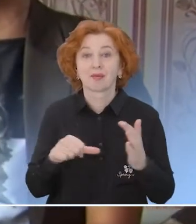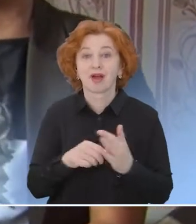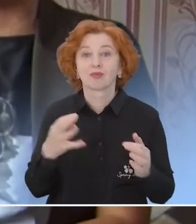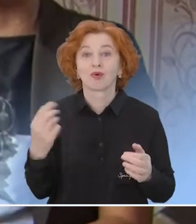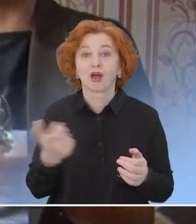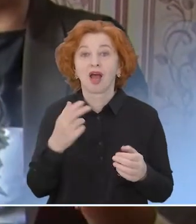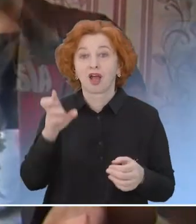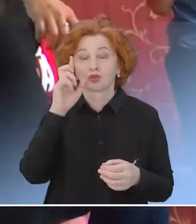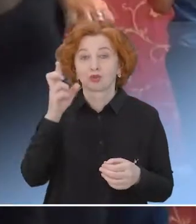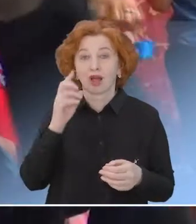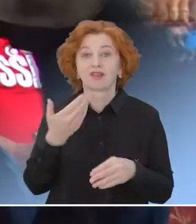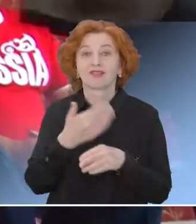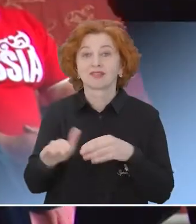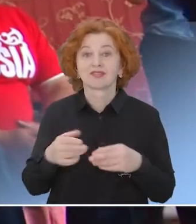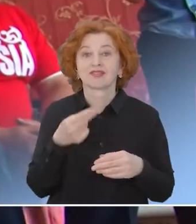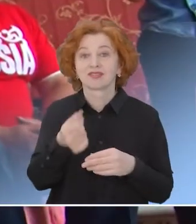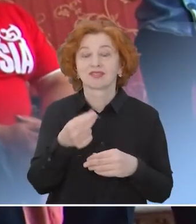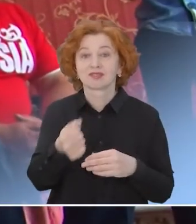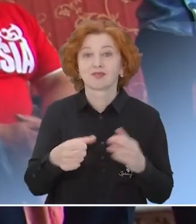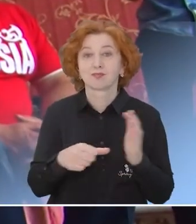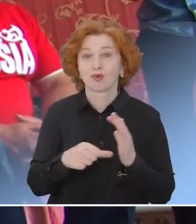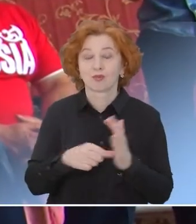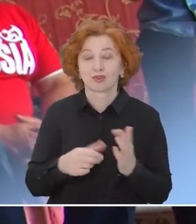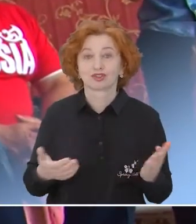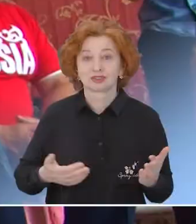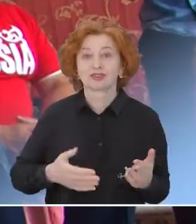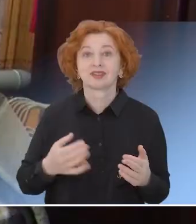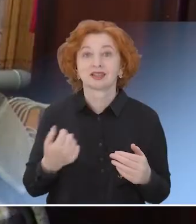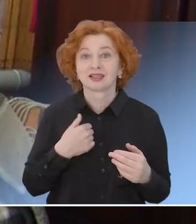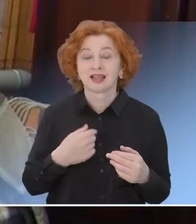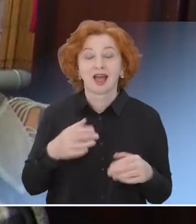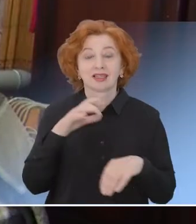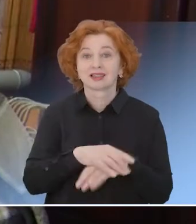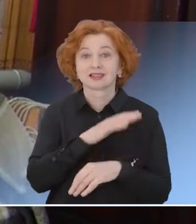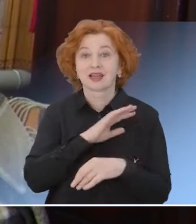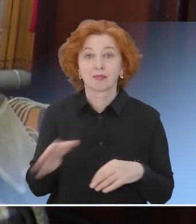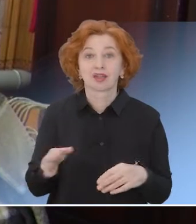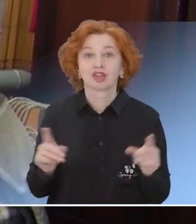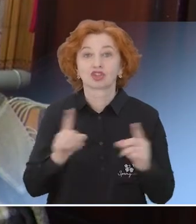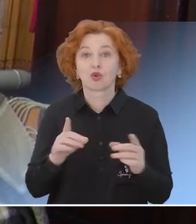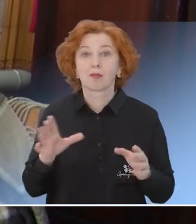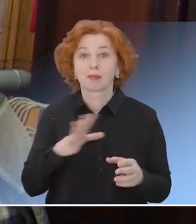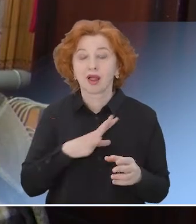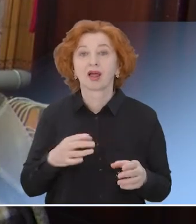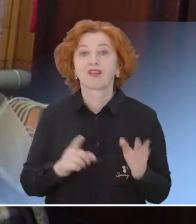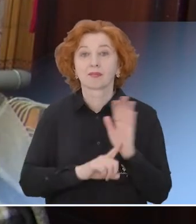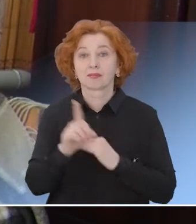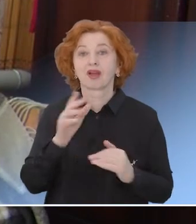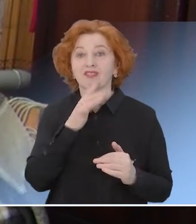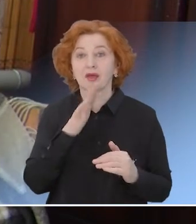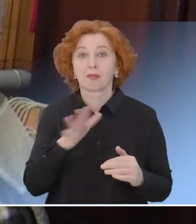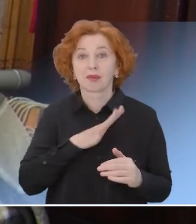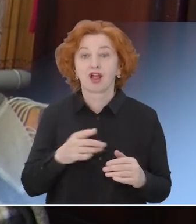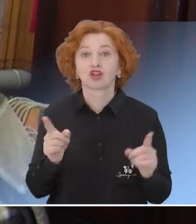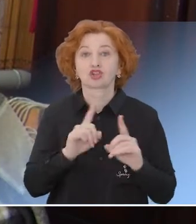по хозяйству, а государство на регулярной основе оказывает финансовую помощь. Я не заметила того, что вот было... Ну да,